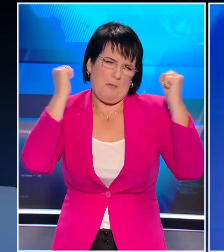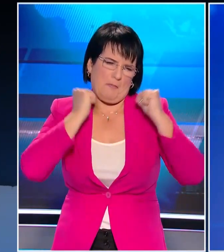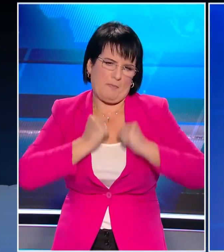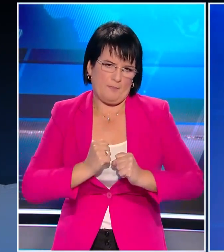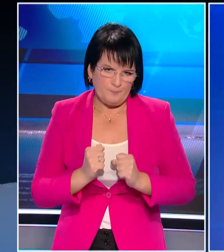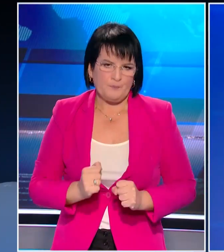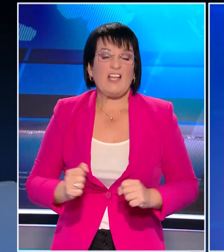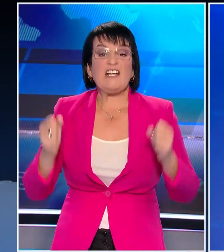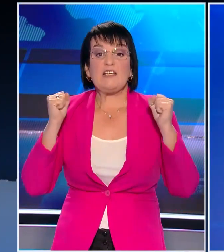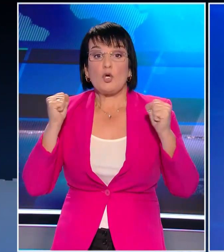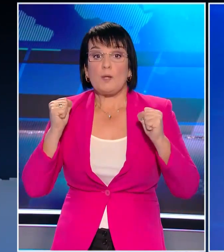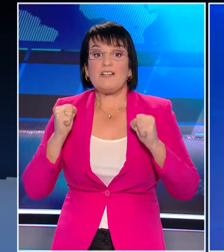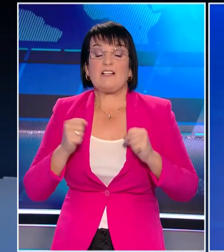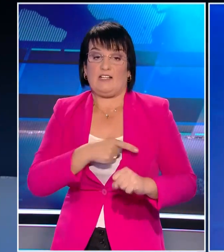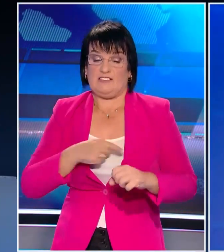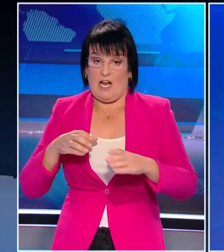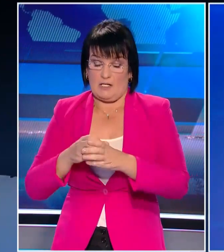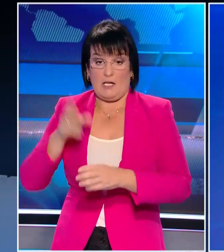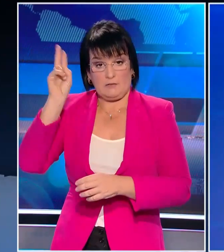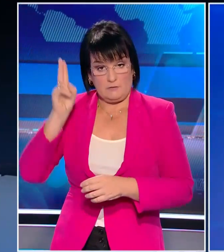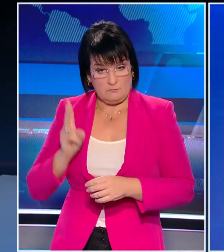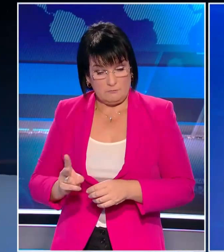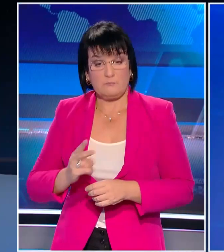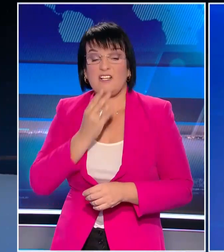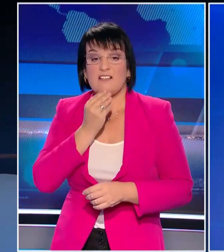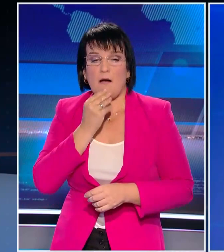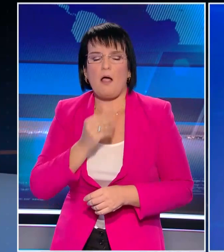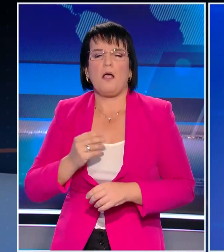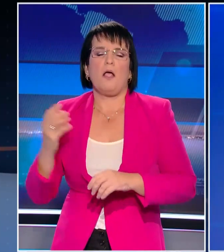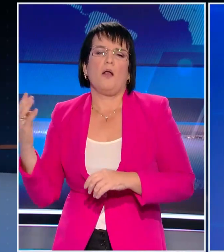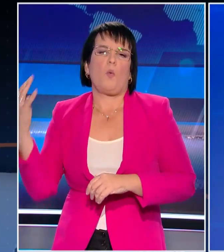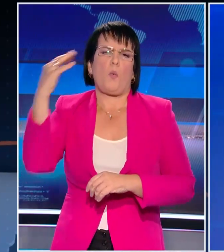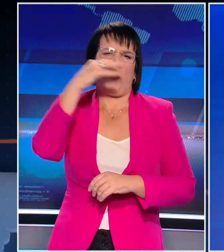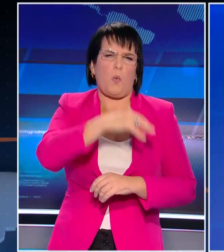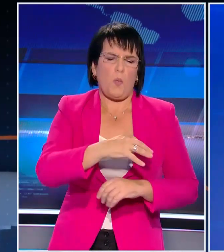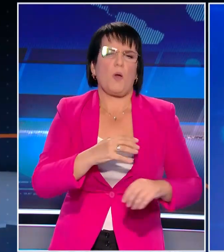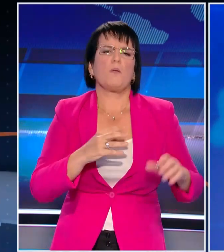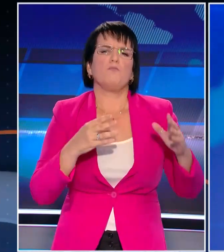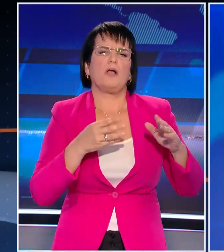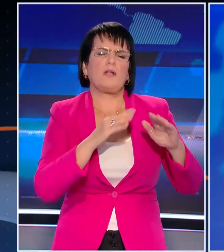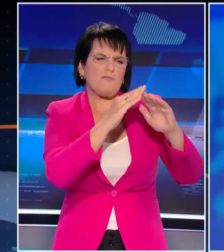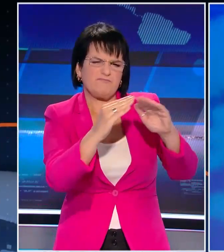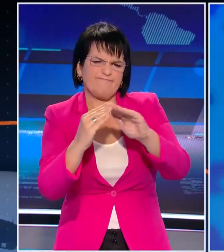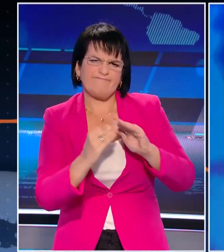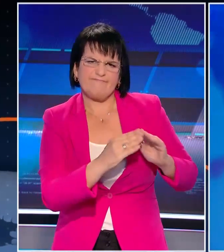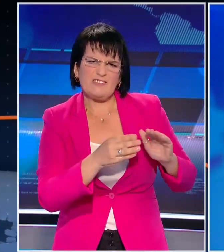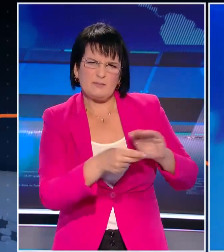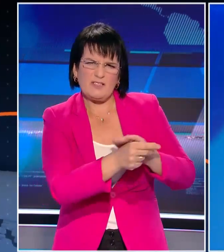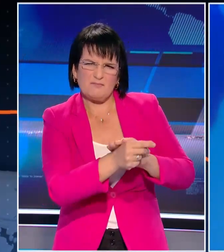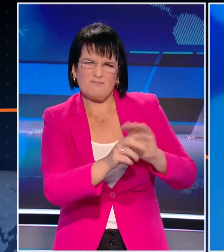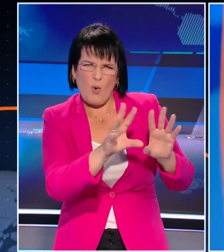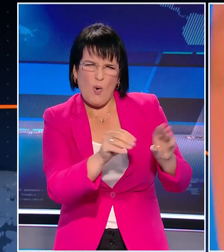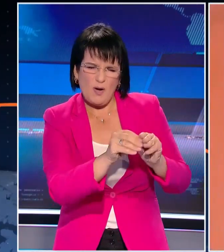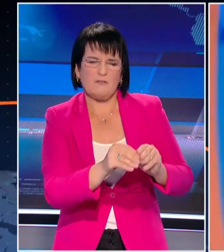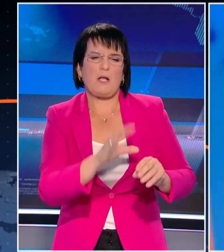ίδια ώρα, οι υγειονομικές αρχές κατηγορούν το Ισραήλ πως βομβαρδίζει ανελαίητα προσφυγικούς καταβλισμούς στη Γάζα, με απολογισμό